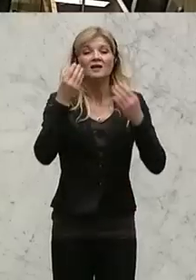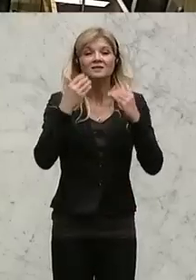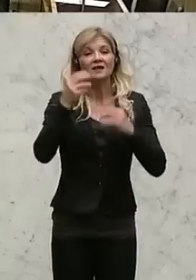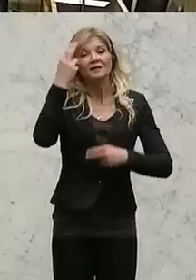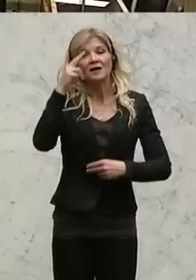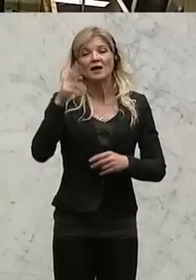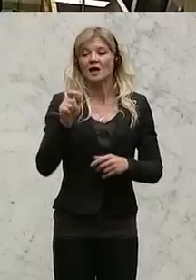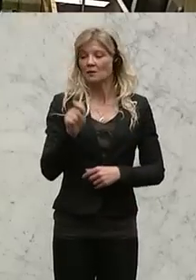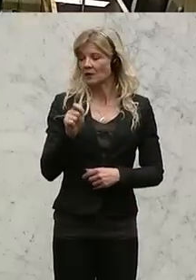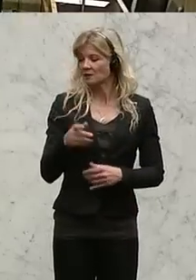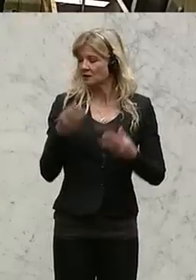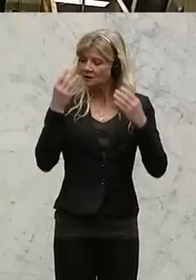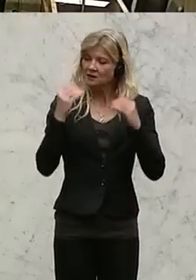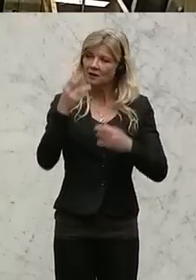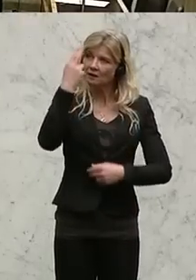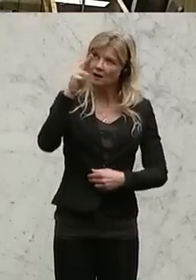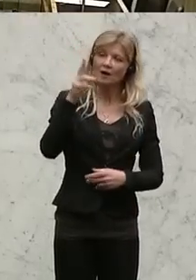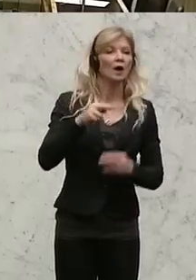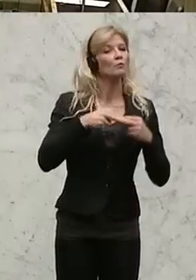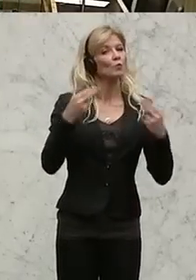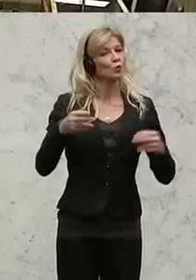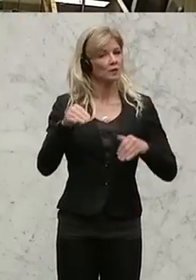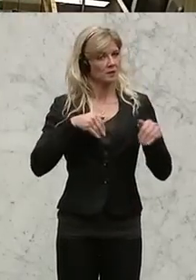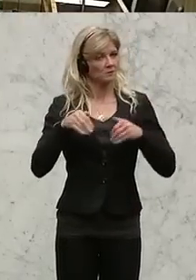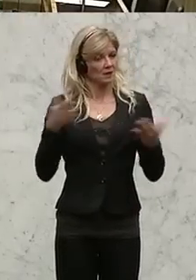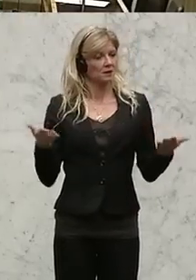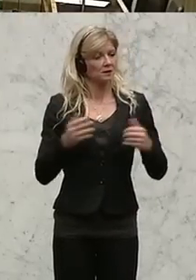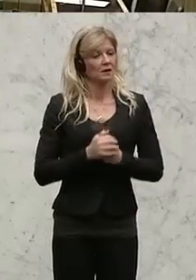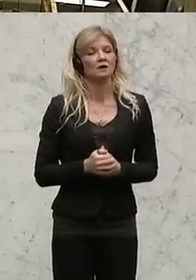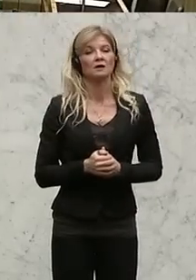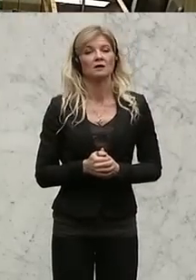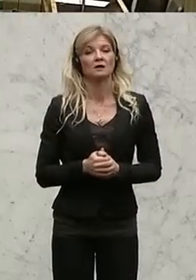Neubauer, Südtirol-Sprecher der FPÖ, ist der nächste Redner. Sehr geehrte